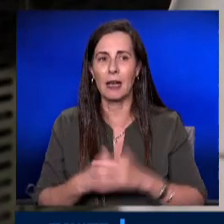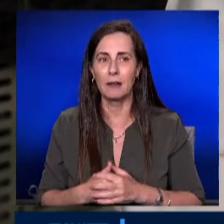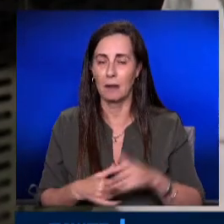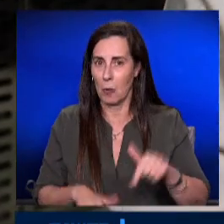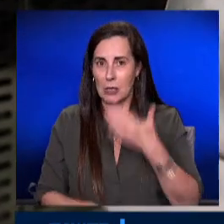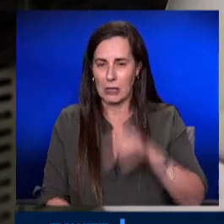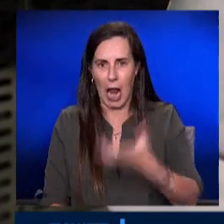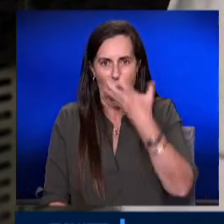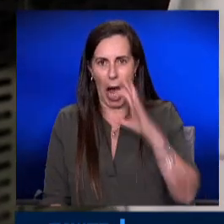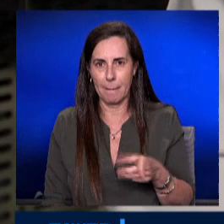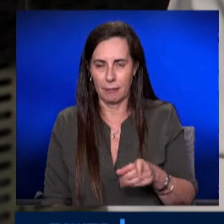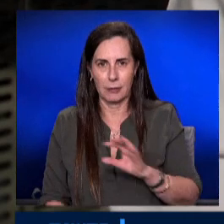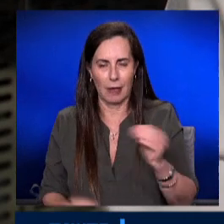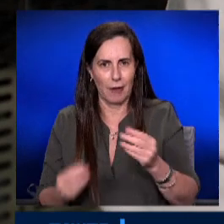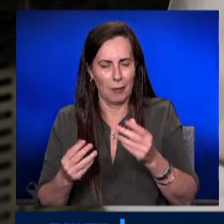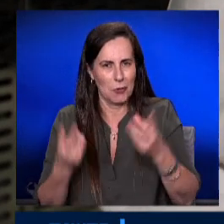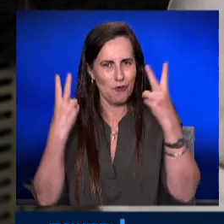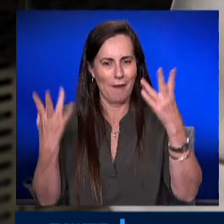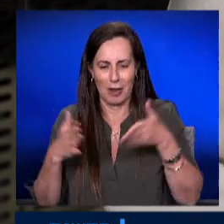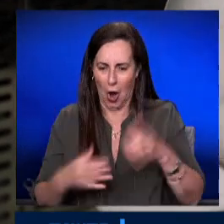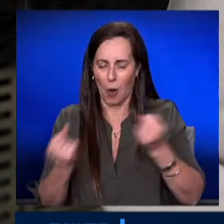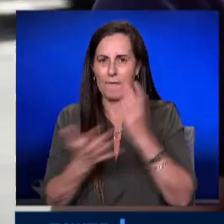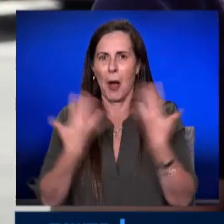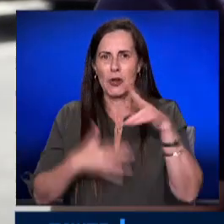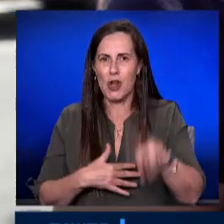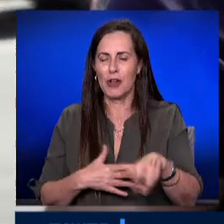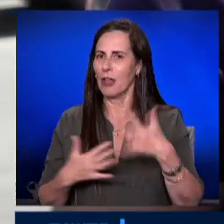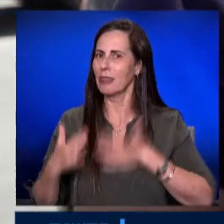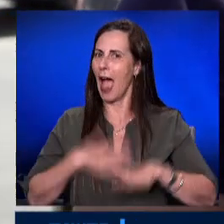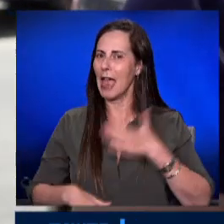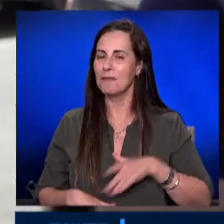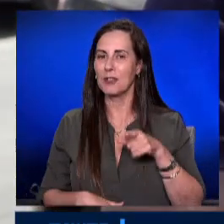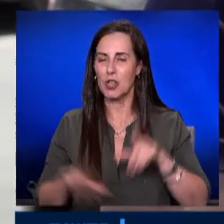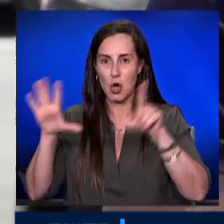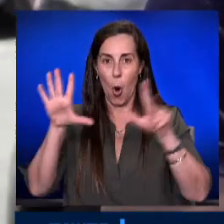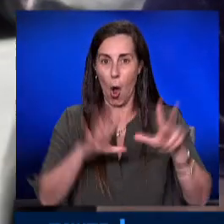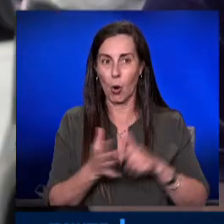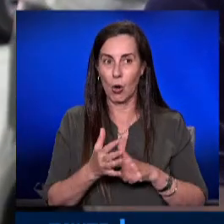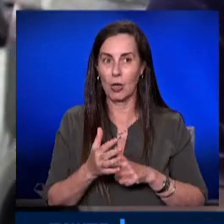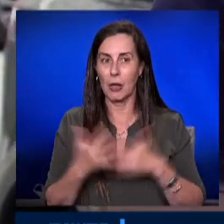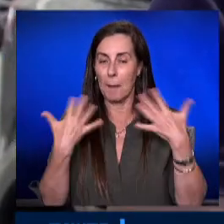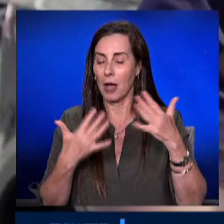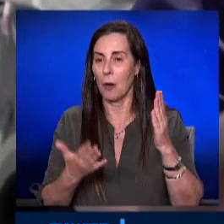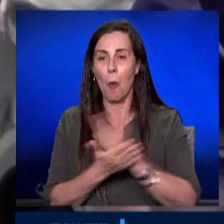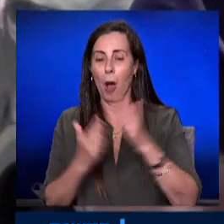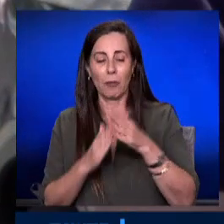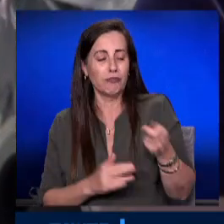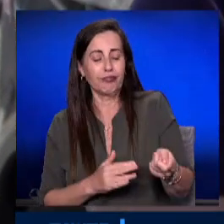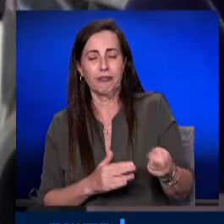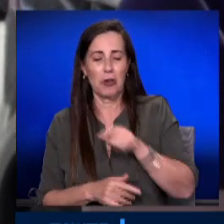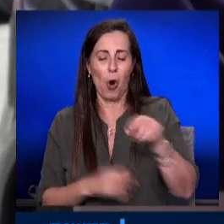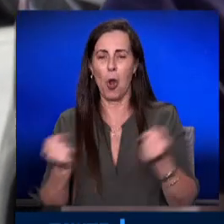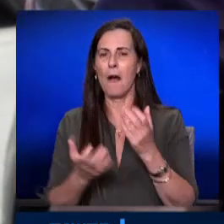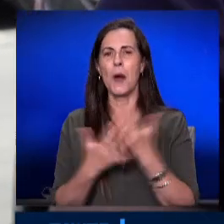כמו ישראל, זה סופר אטרקטיבי. אתה נכנס לרכב שהוא ממוזג, נעים. כשאתה ביולי-אוגוסט מפעיל את המזגן מהבית, יורד לאוטו,